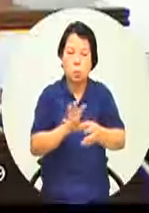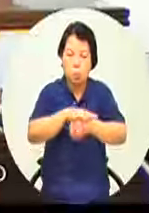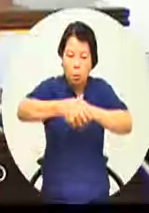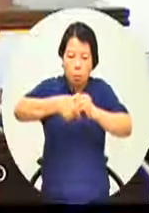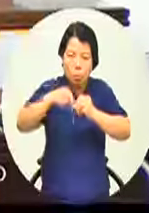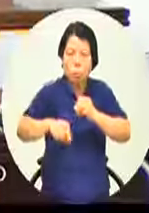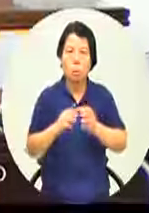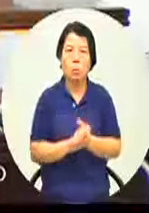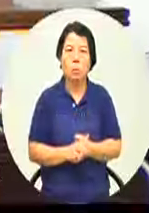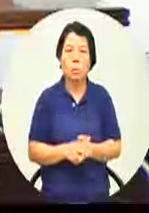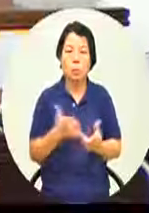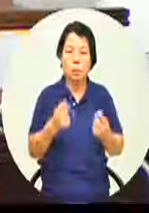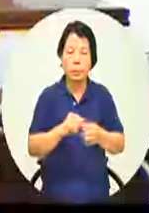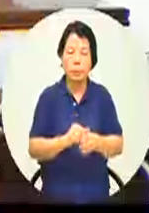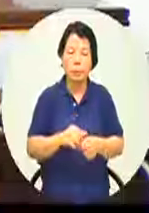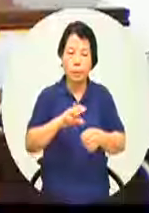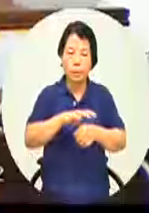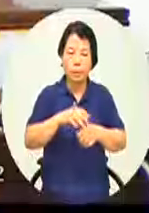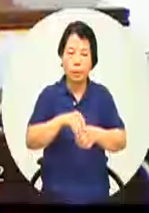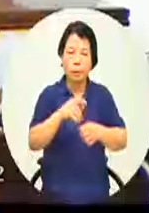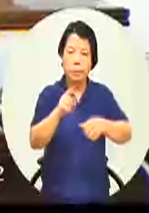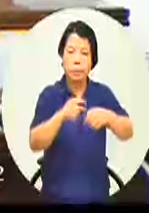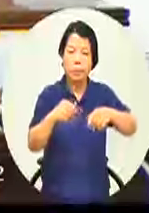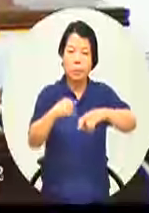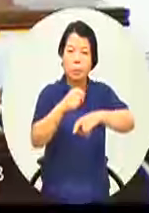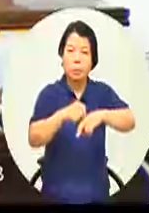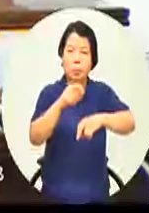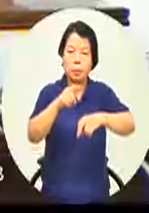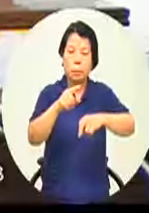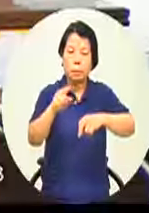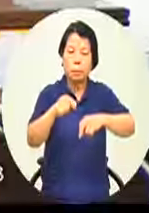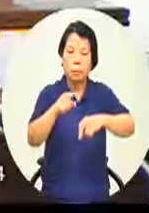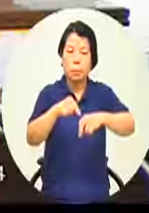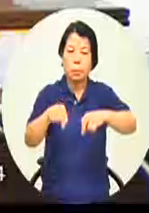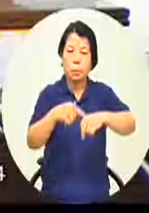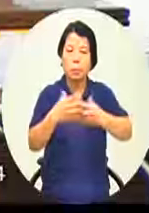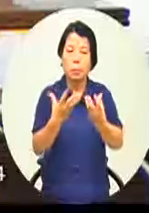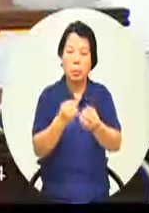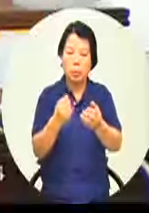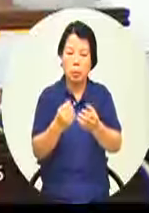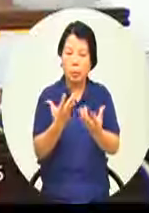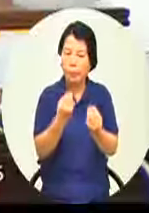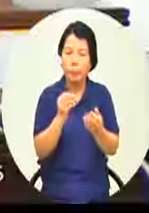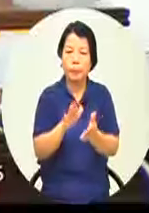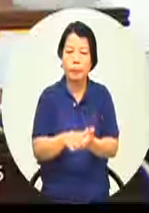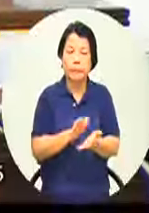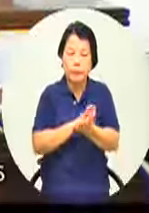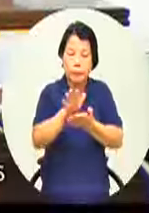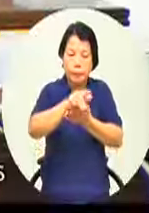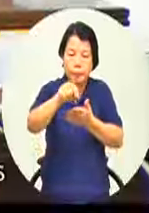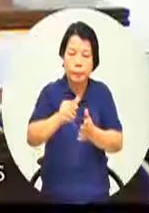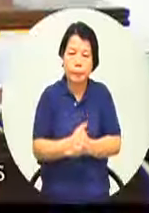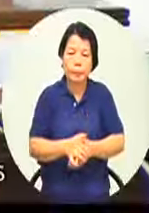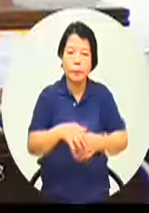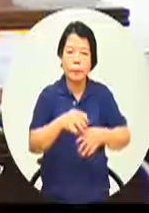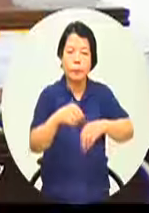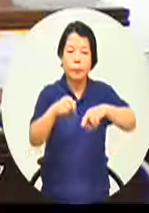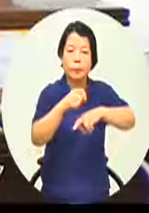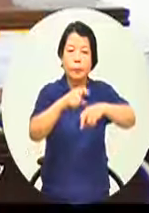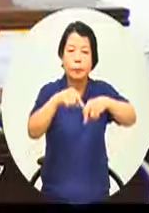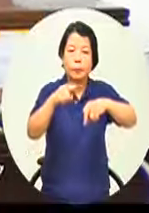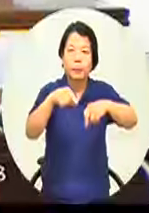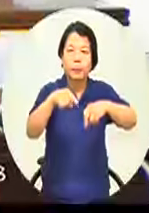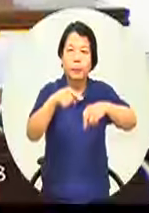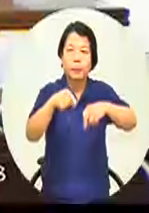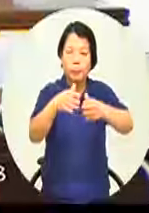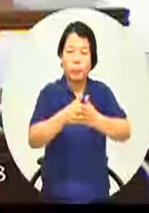它是没有钙的，它是纯钠的造土，这样才可以符合永久储水的这个功能